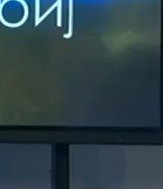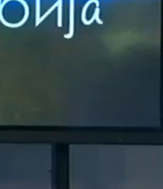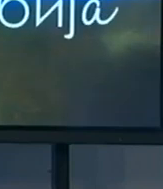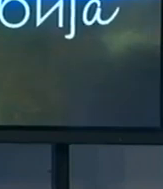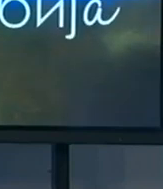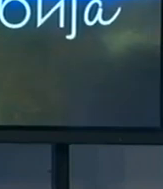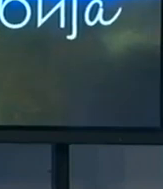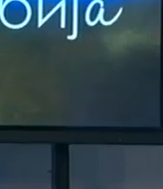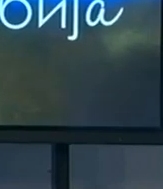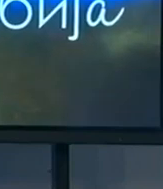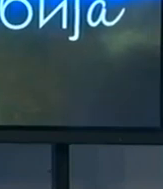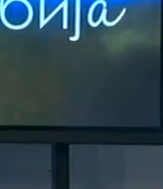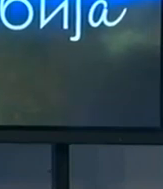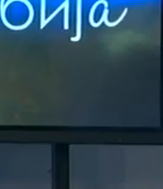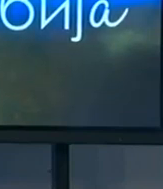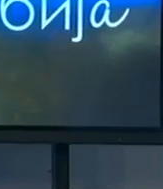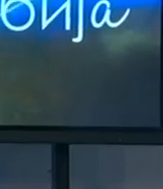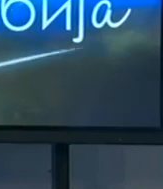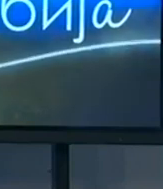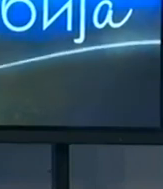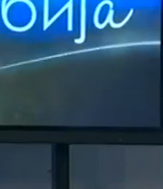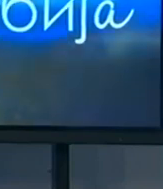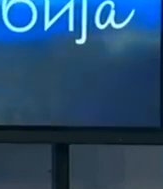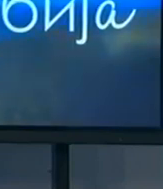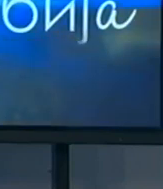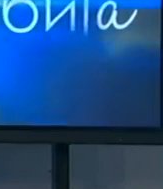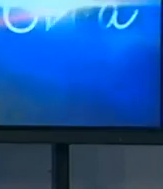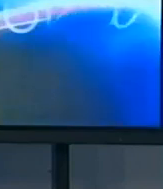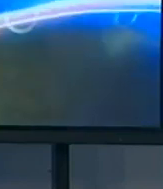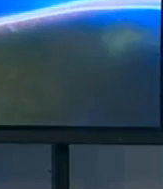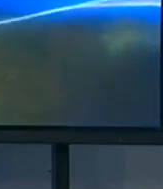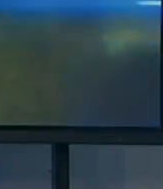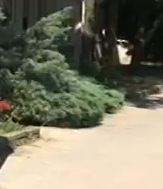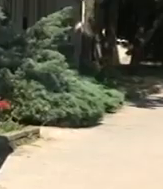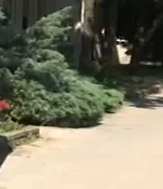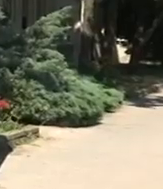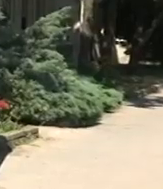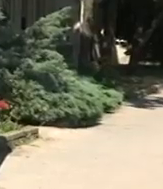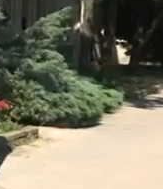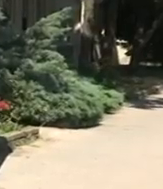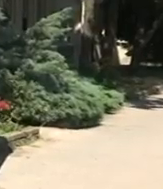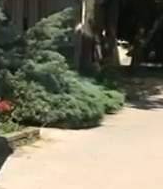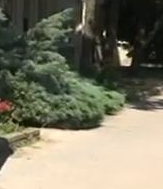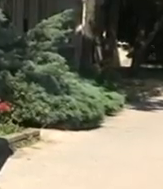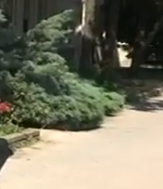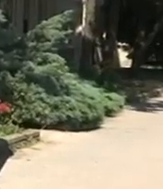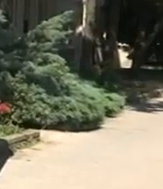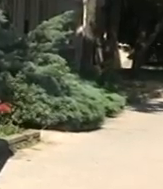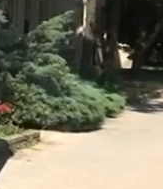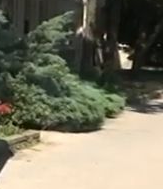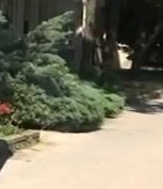Vraćamo se sada u Šabac. Epidemiološka situacija u tom gradu je nestabilna, ali bolja nego prethodnih